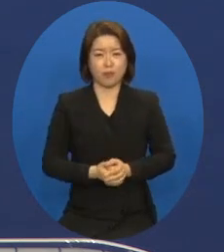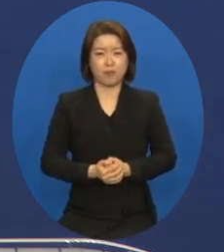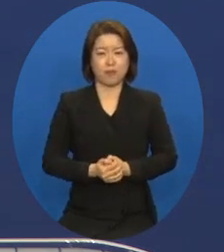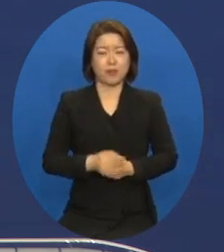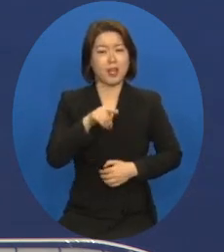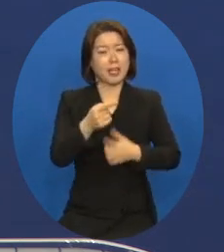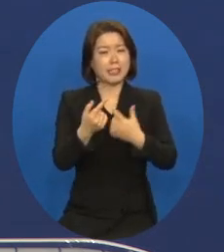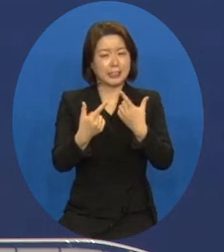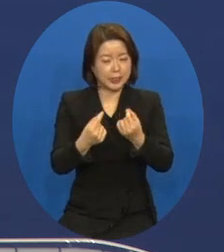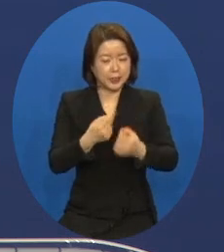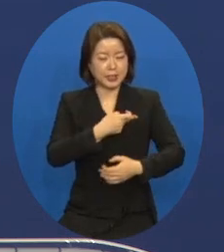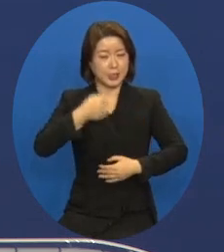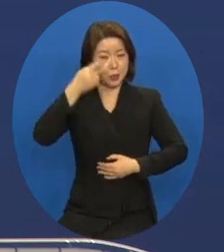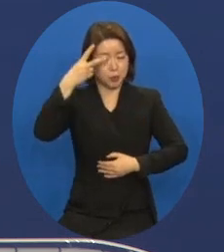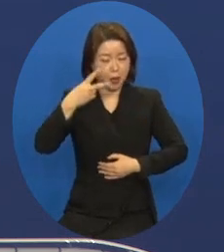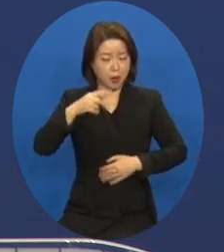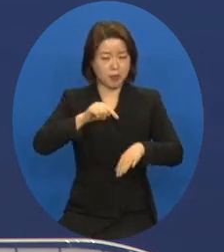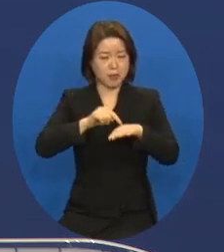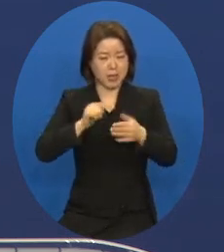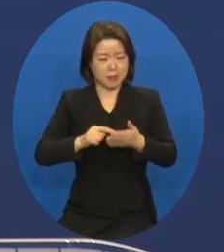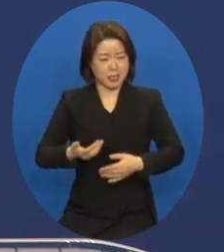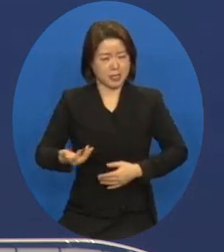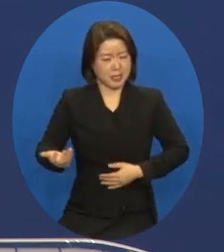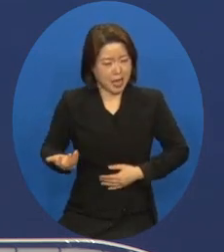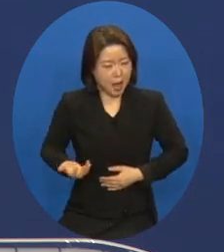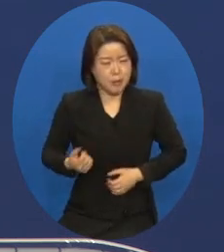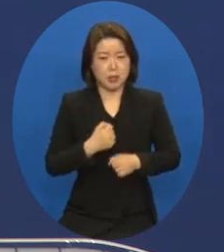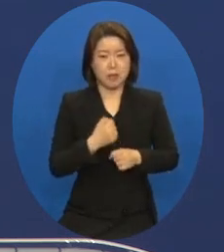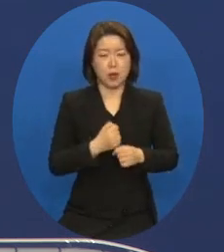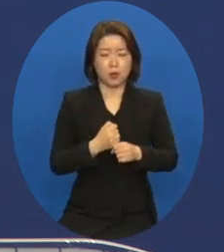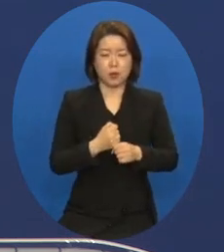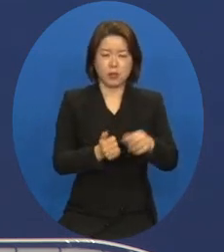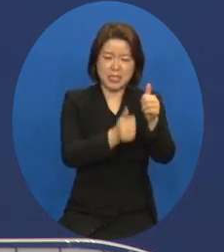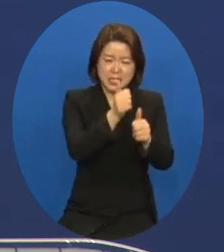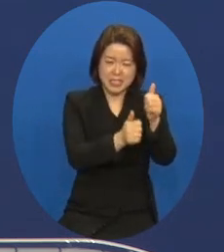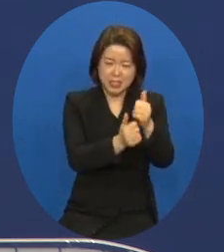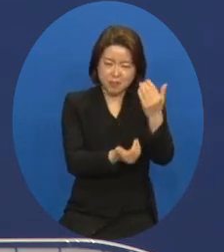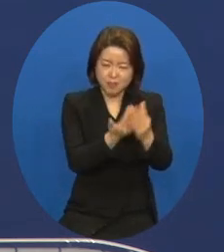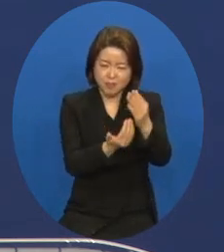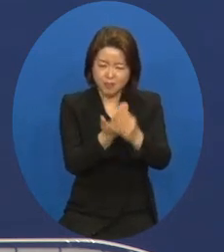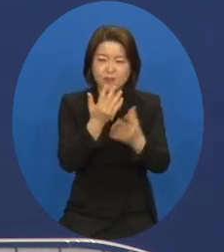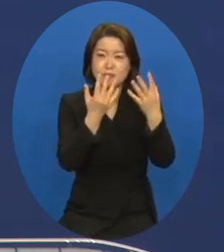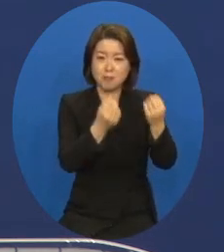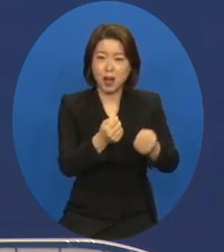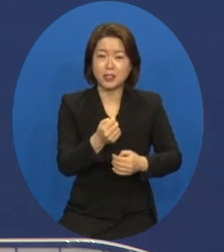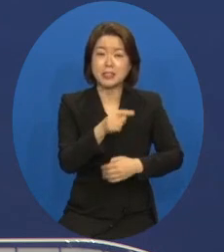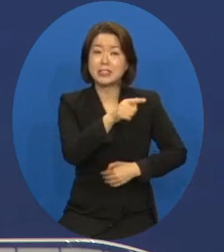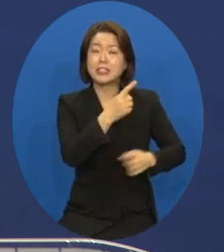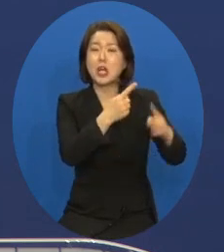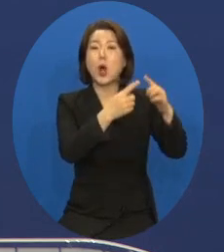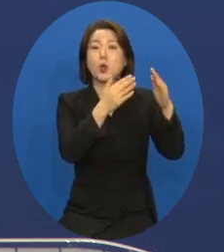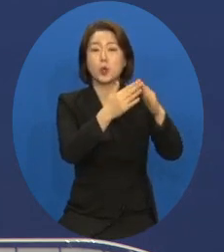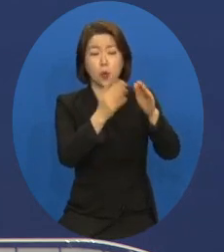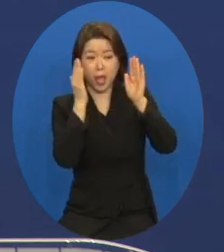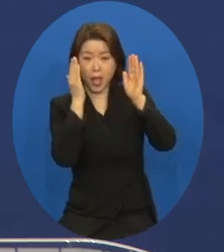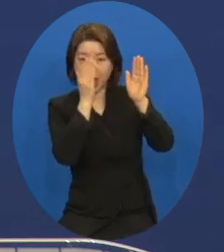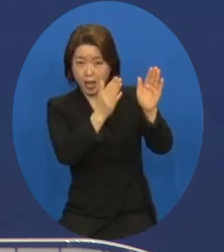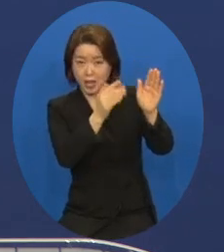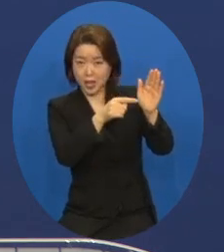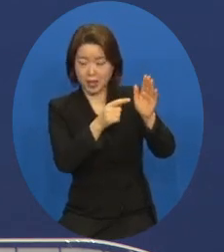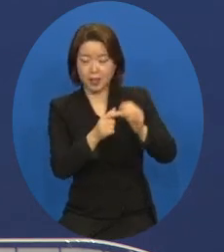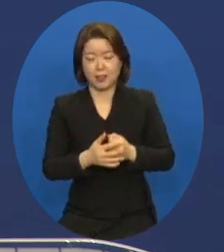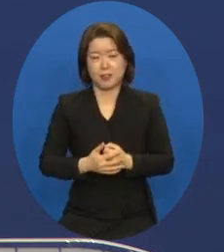그렇게 사도 바울의 마음을 아프게 하고 그렇게 시험이 많이 일어난 그런 고린도 교회를 향하여